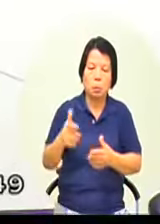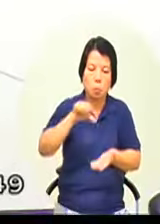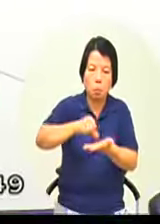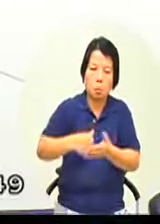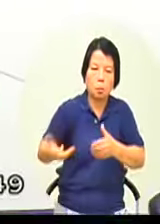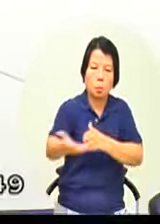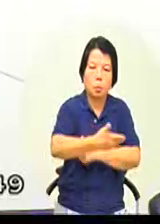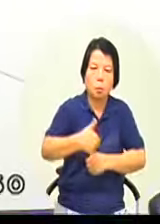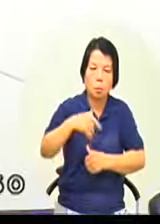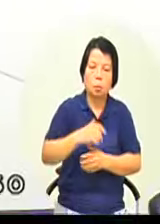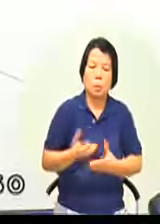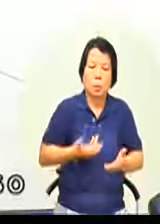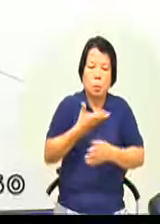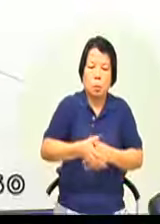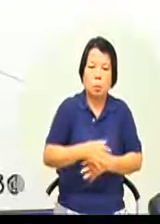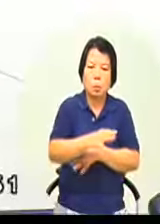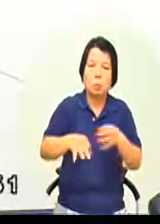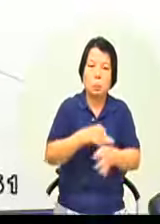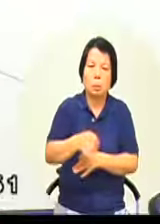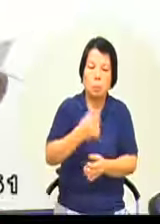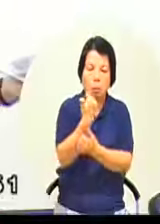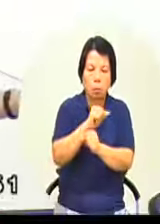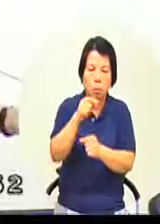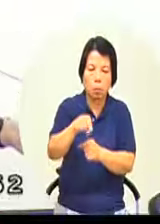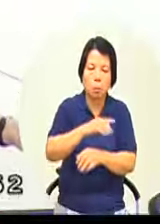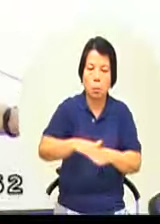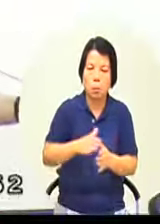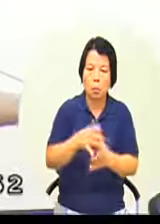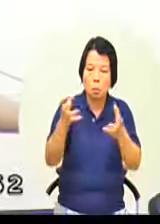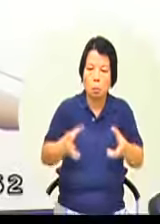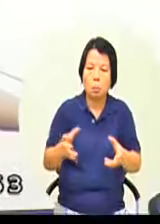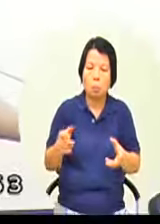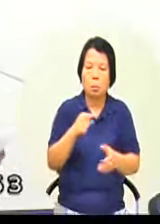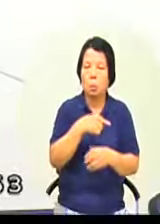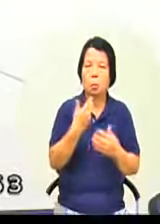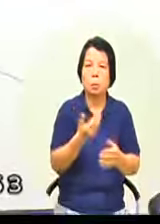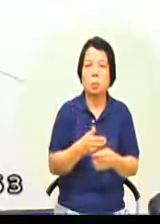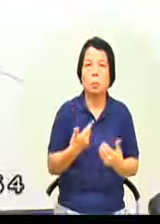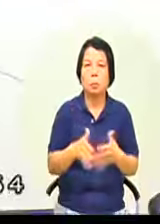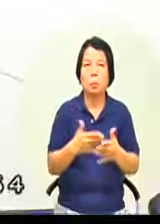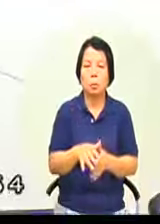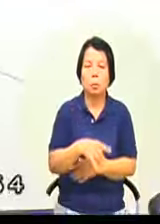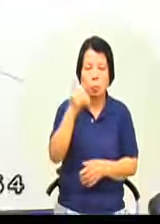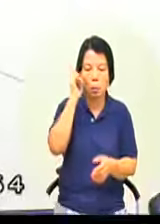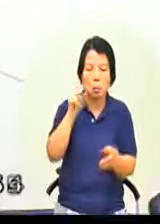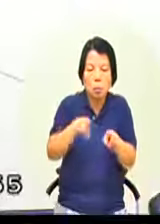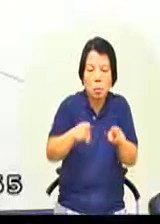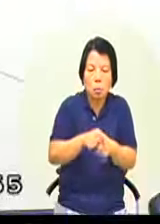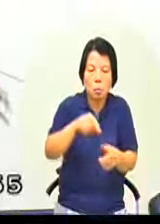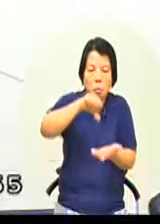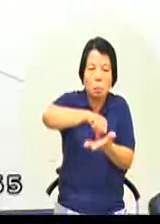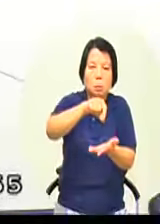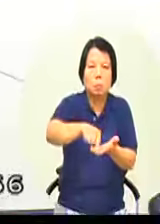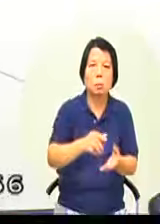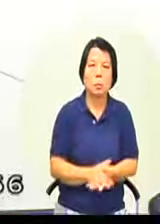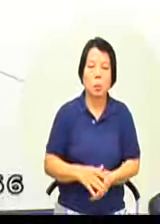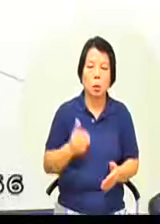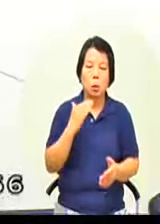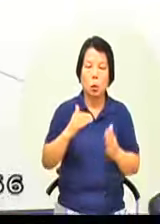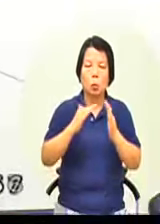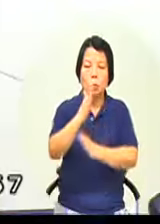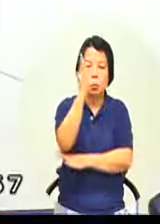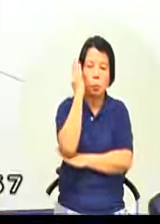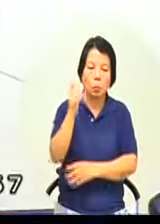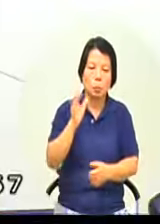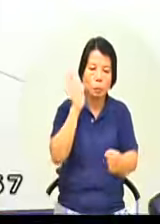个他们的这个经济效益他的考量，他不会去建设，他就是这样一般的一个做法嘛。那假如市府来辅导他